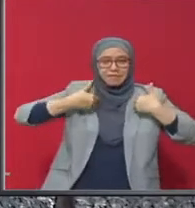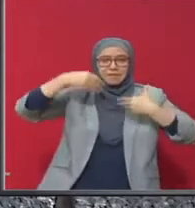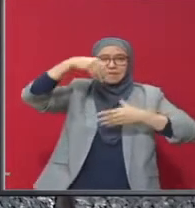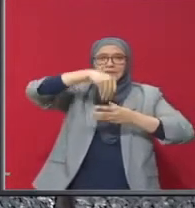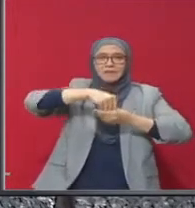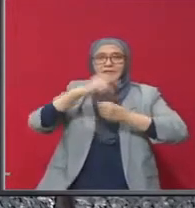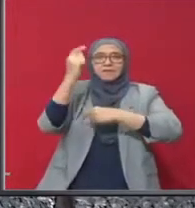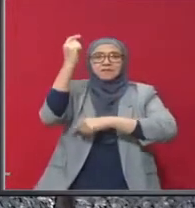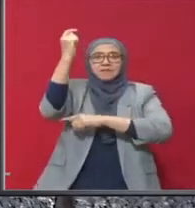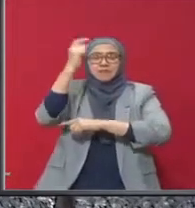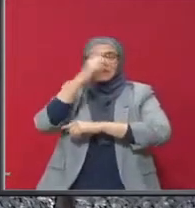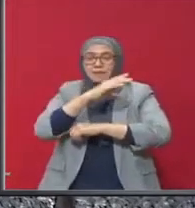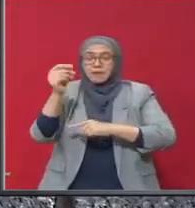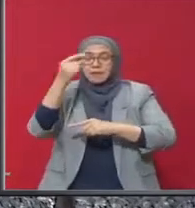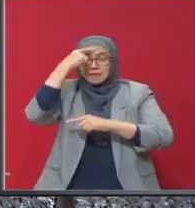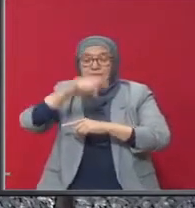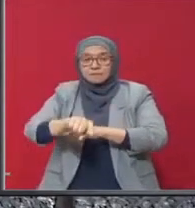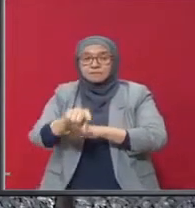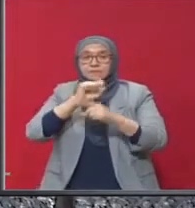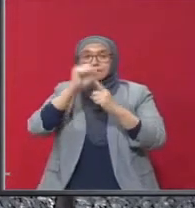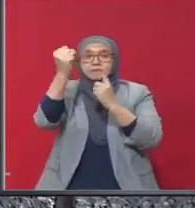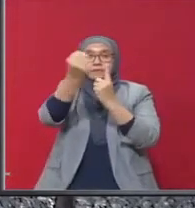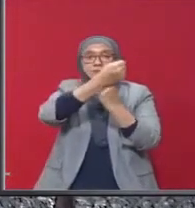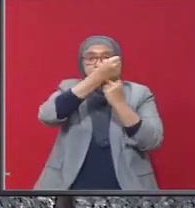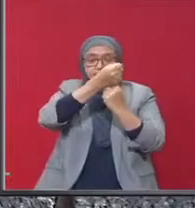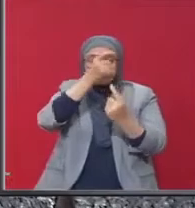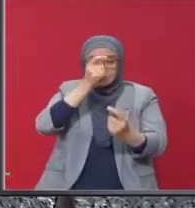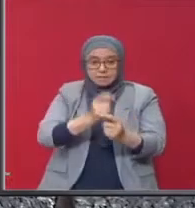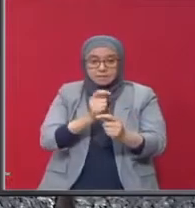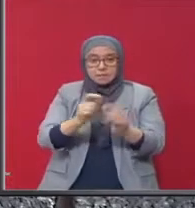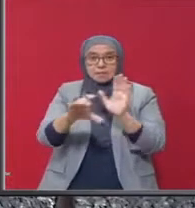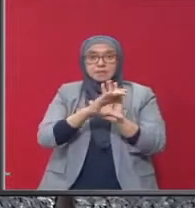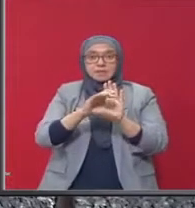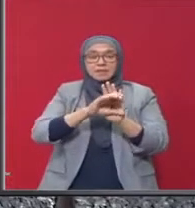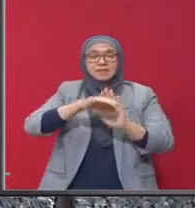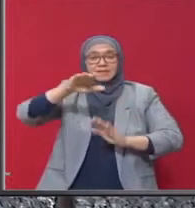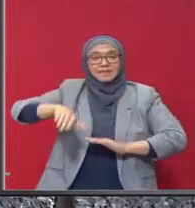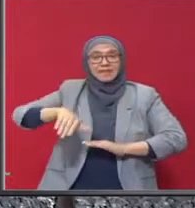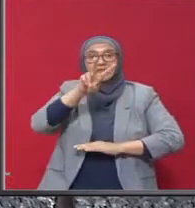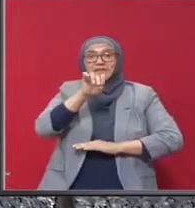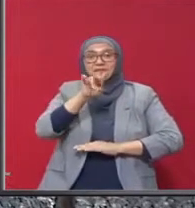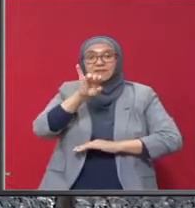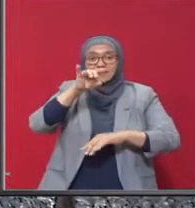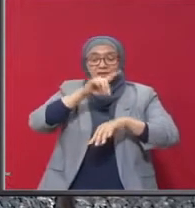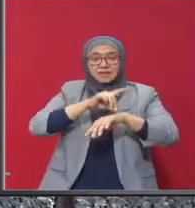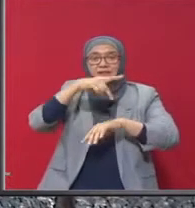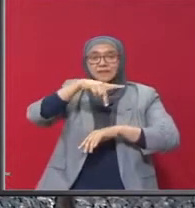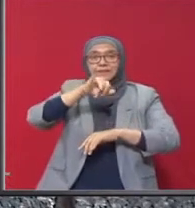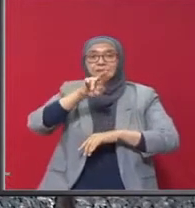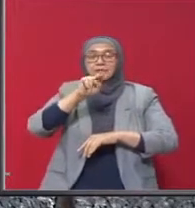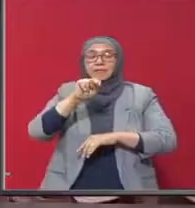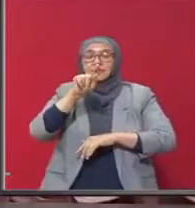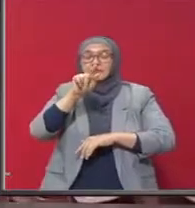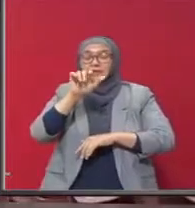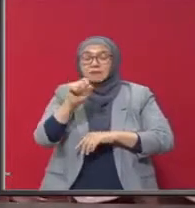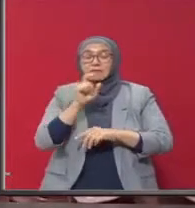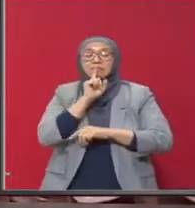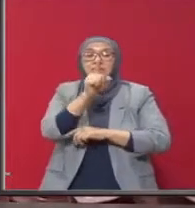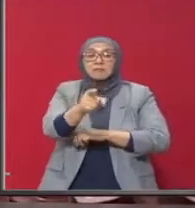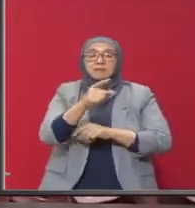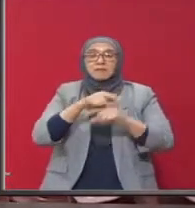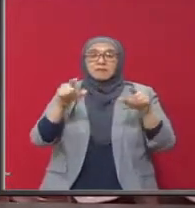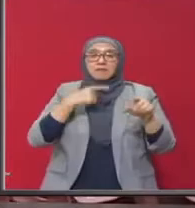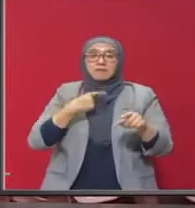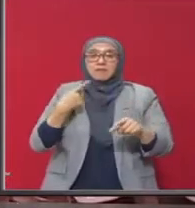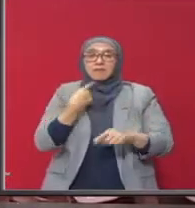tertentu ia Boni disegerakan macam Chase adik Bibi di pitas disitu dalam bahasa mudahnya kita cuma